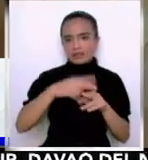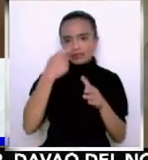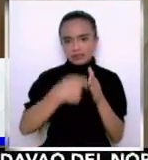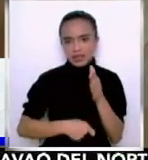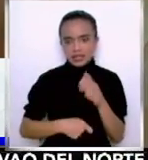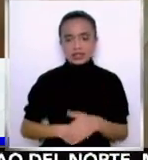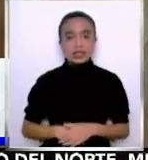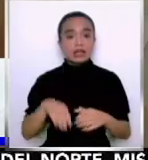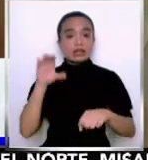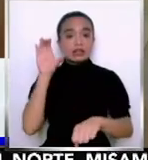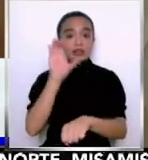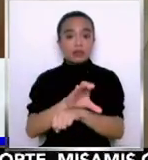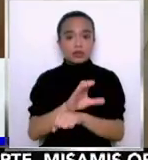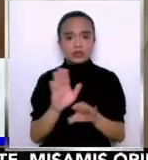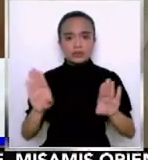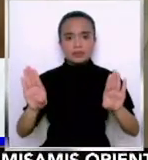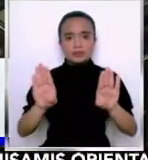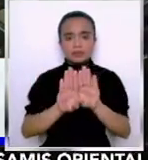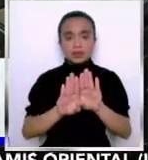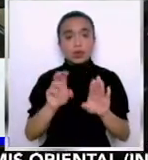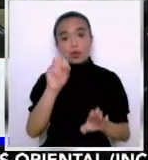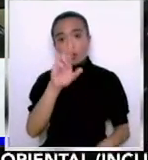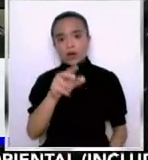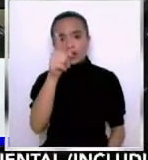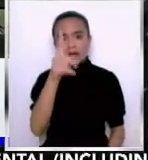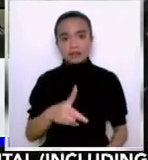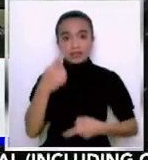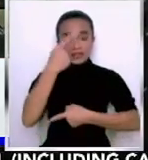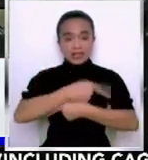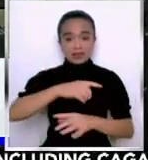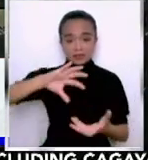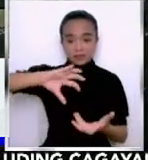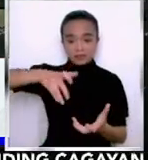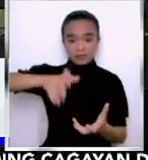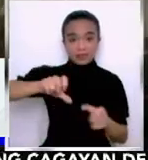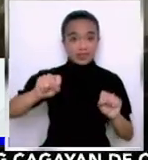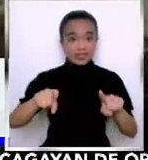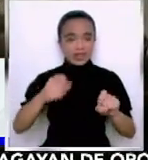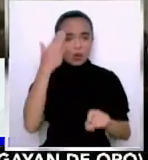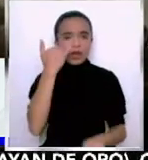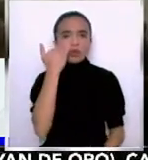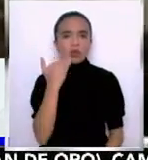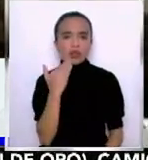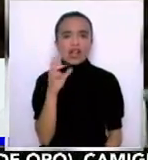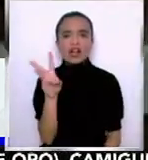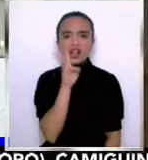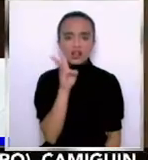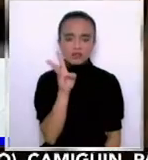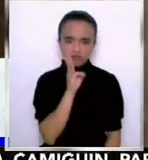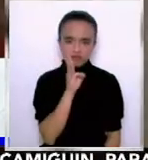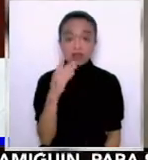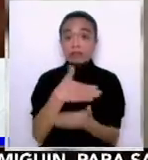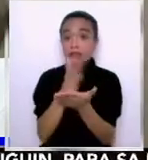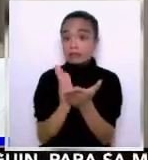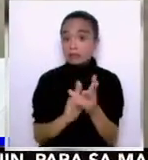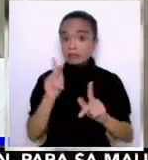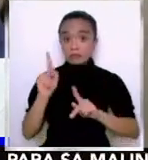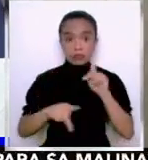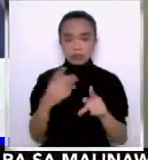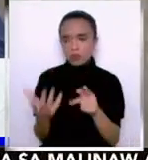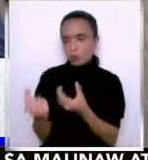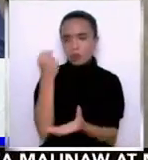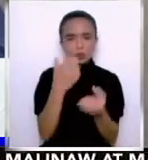magsara o mag-half day ang ilang laundry shop dahil sa kakulangan ng tubig. Ang ilang residente kanya-kanya namang